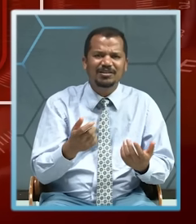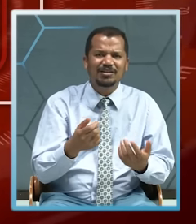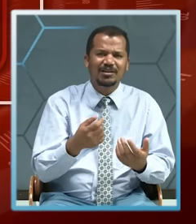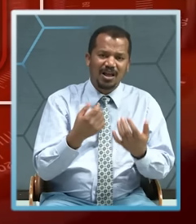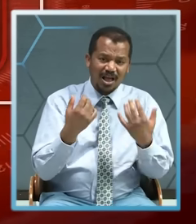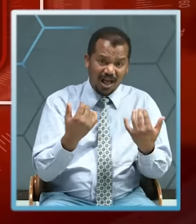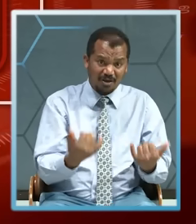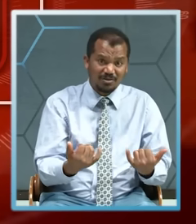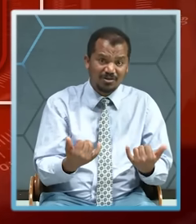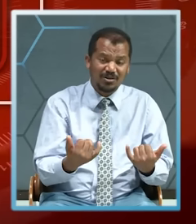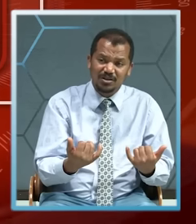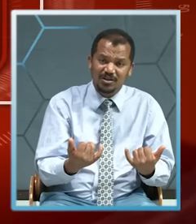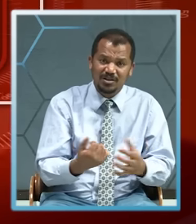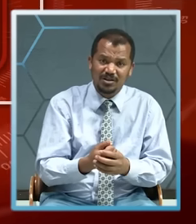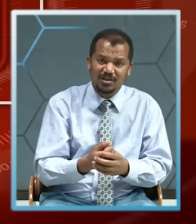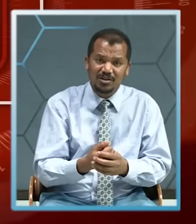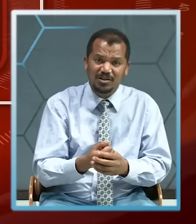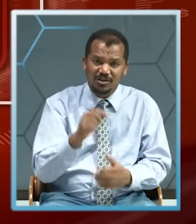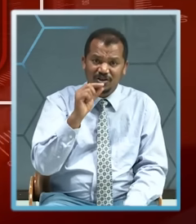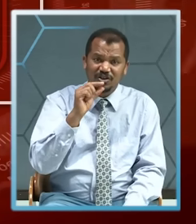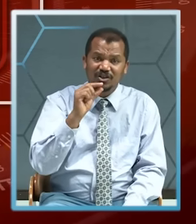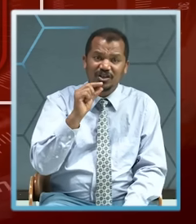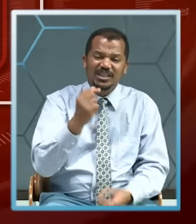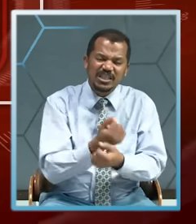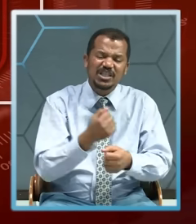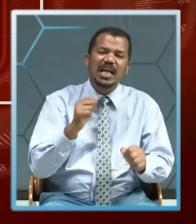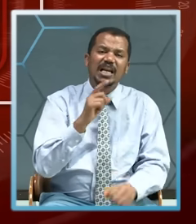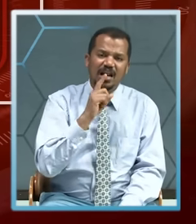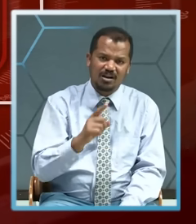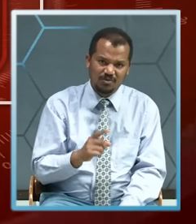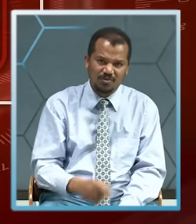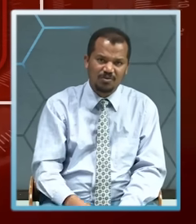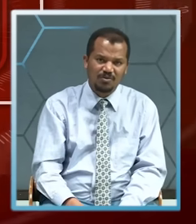እጅቱን ተውቆ አጥቶለት አሁን ትንሹ እየዳነ